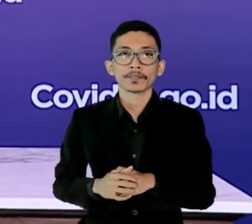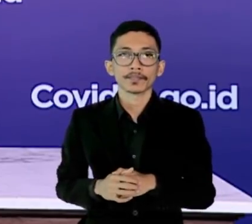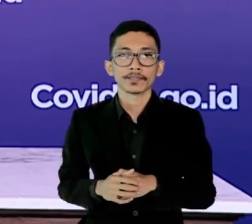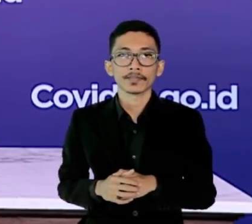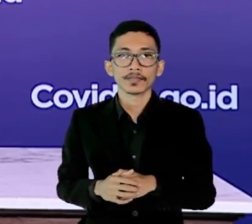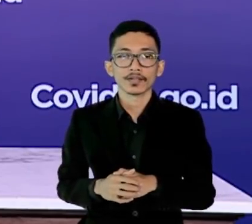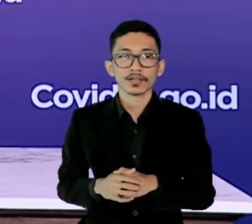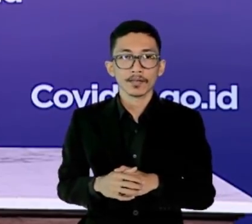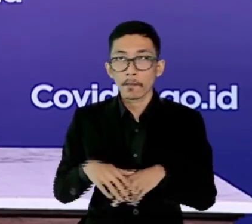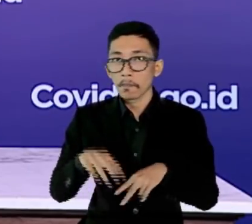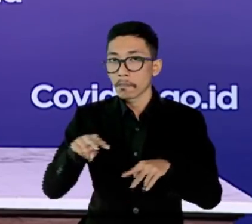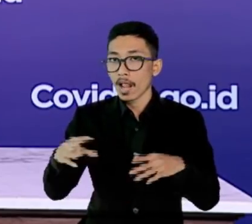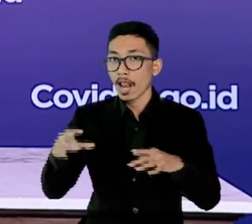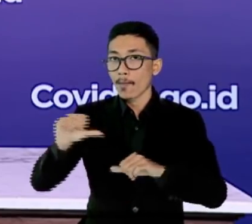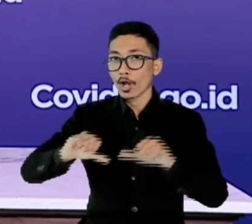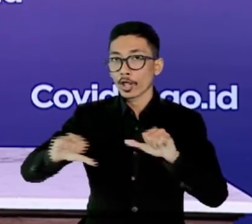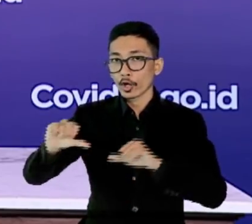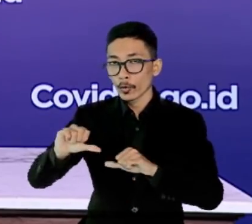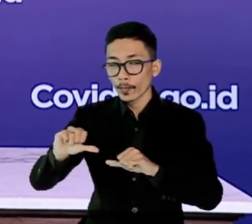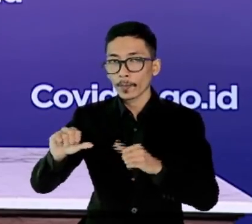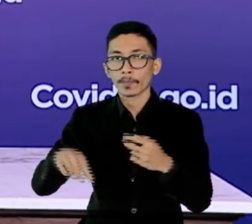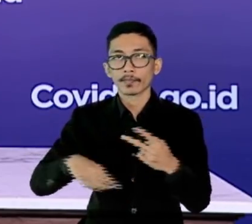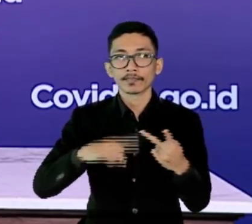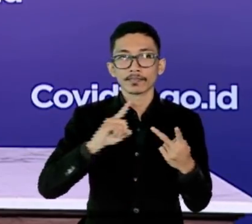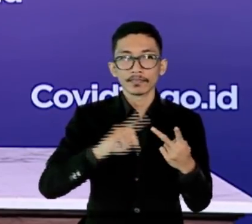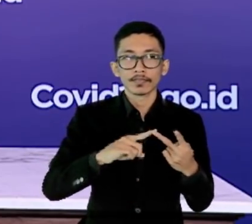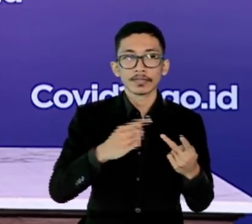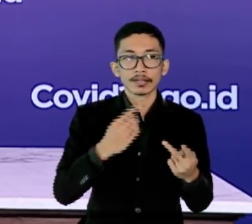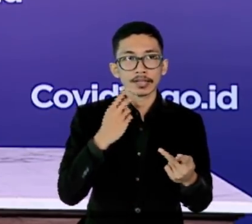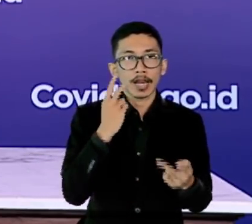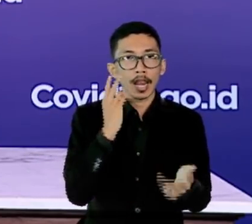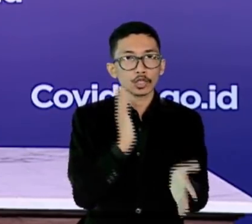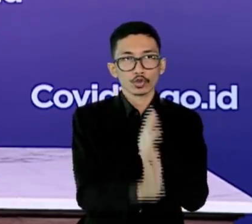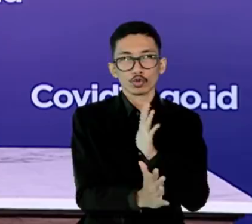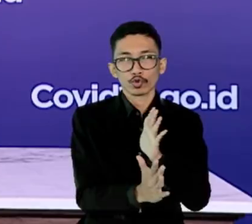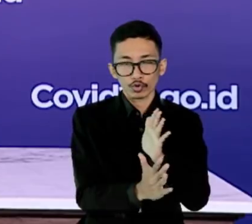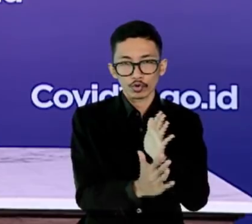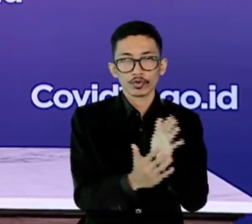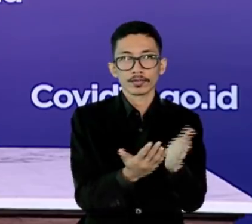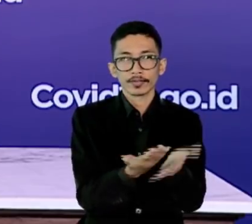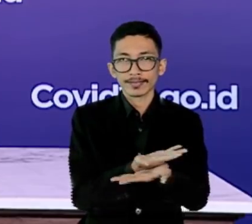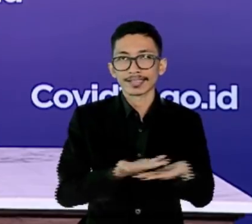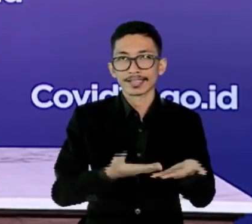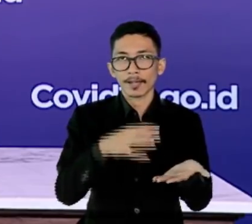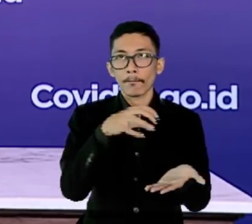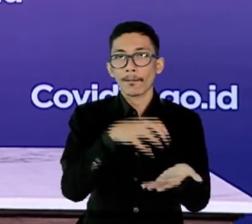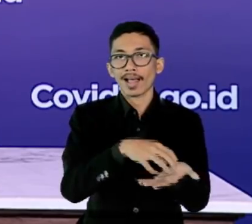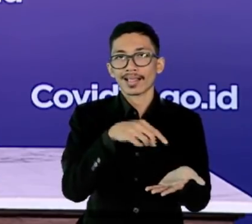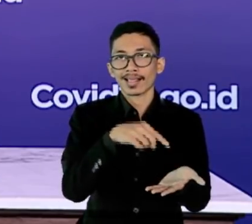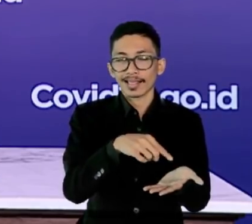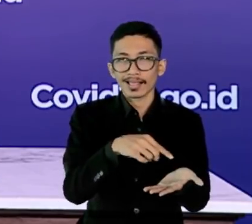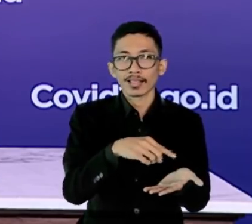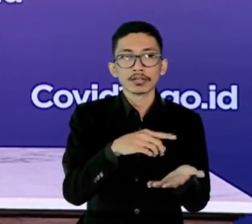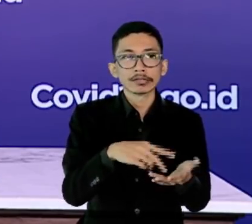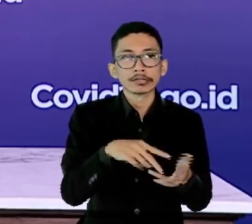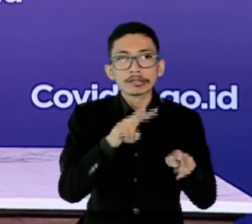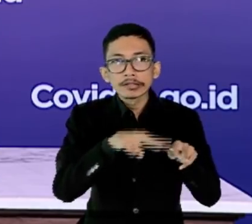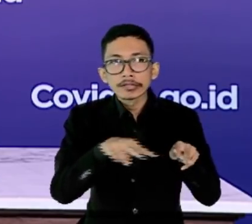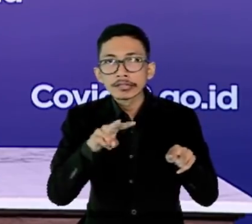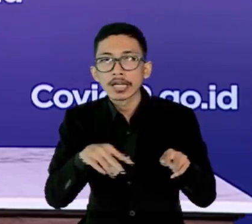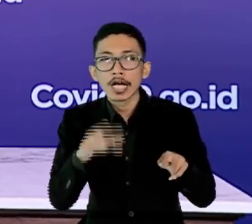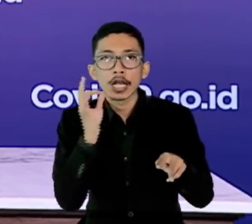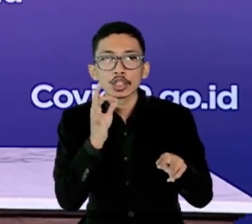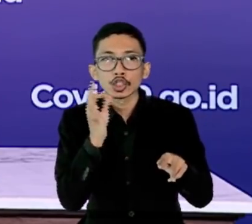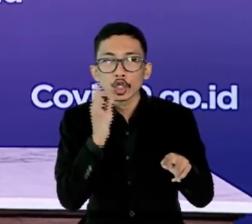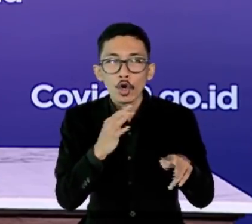skala laboratorium maupun secara real di lapangan terhadap keparahan gejala, kematian, dan